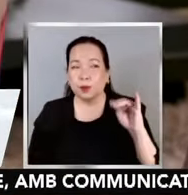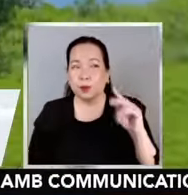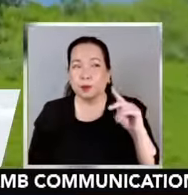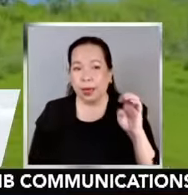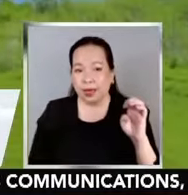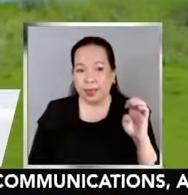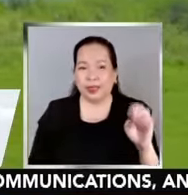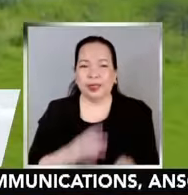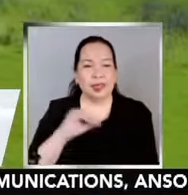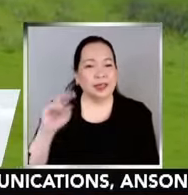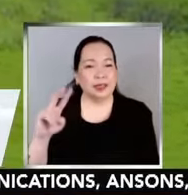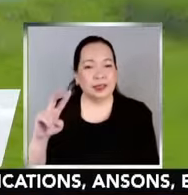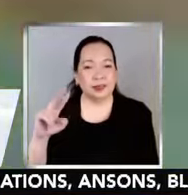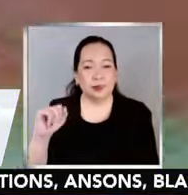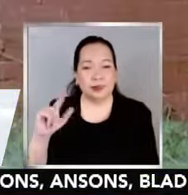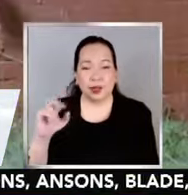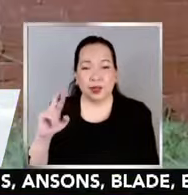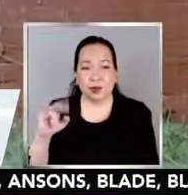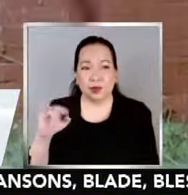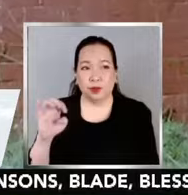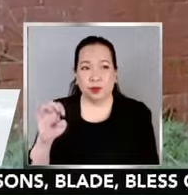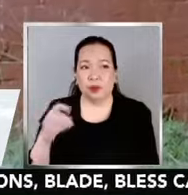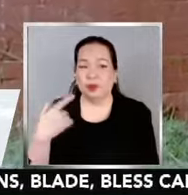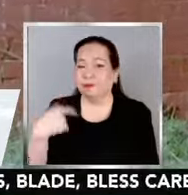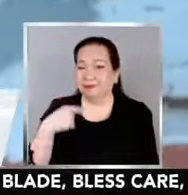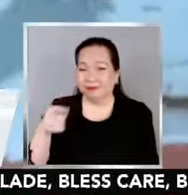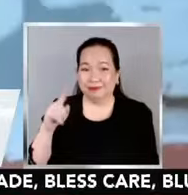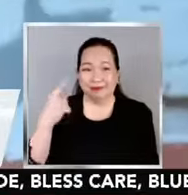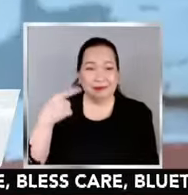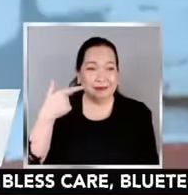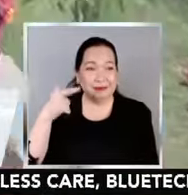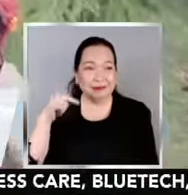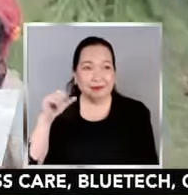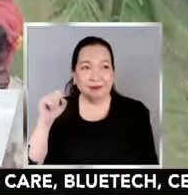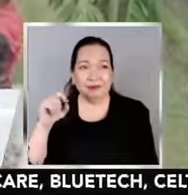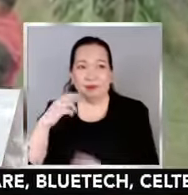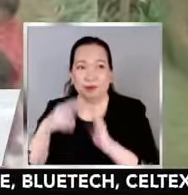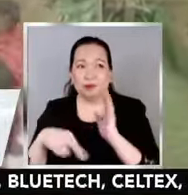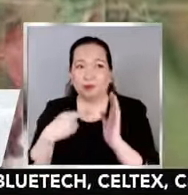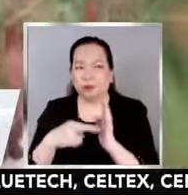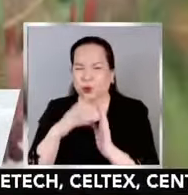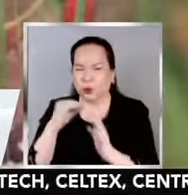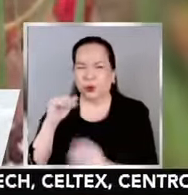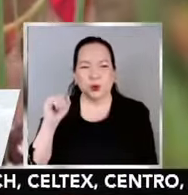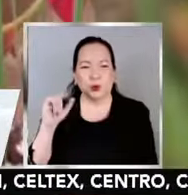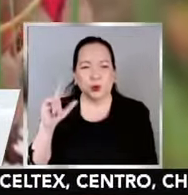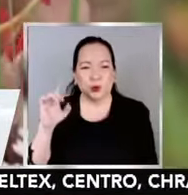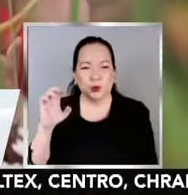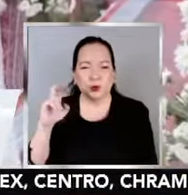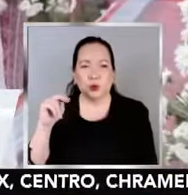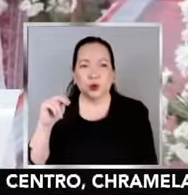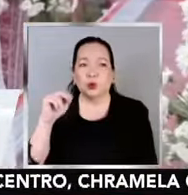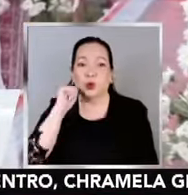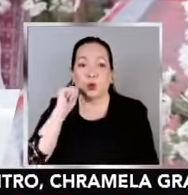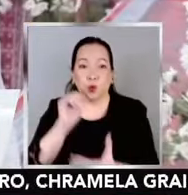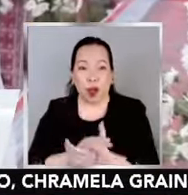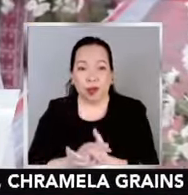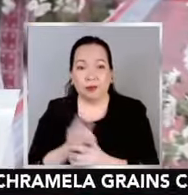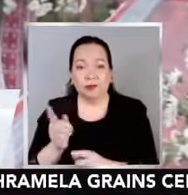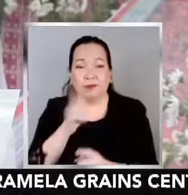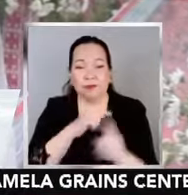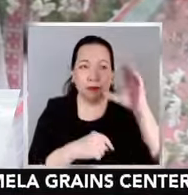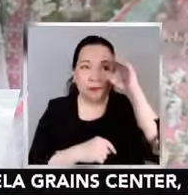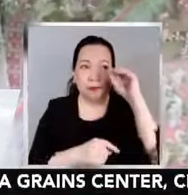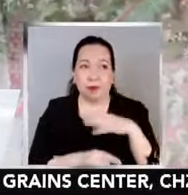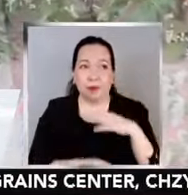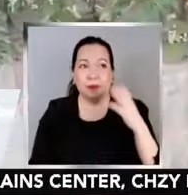Concepcion. Gagampanan ni Gliza De Castro ang karakter ni Eileen, ang misis ni Bobby, na gagampanan naman ni Mike